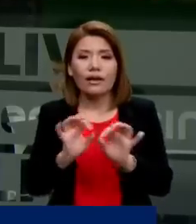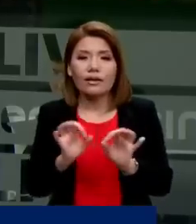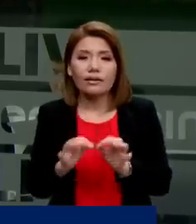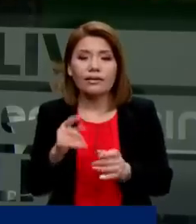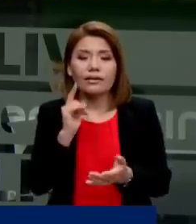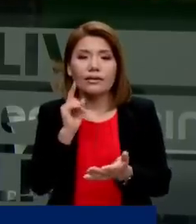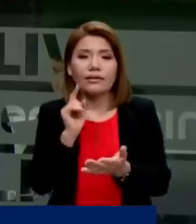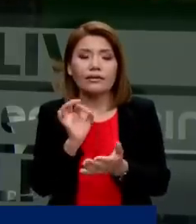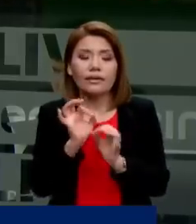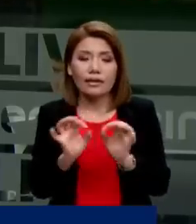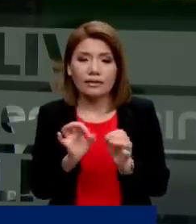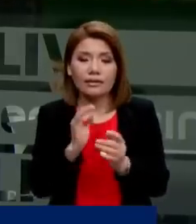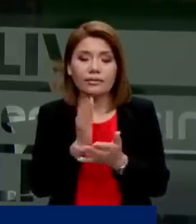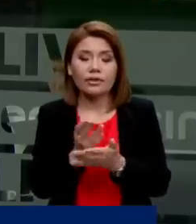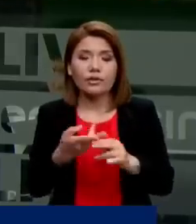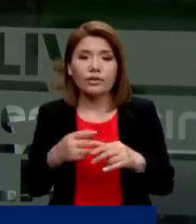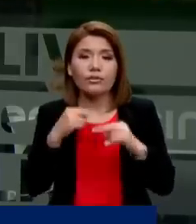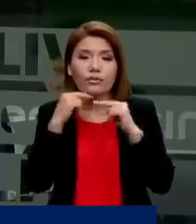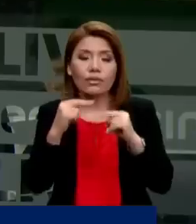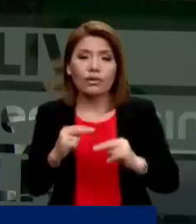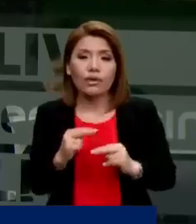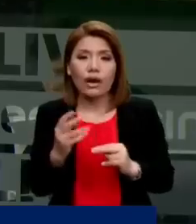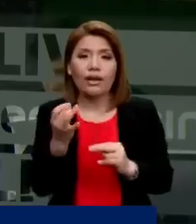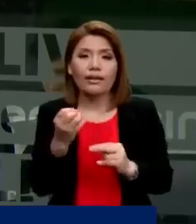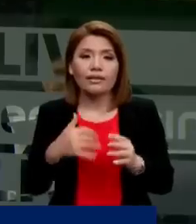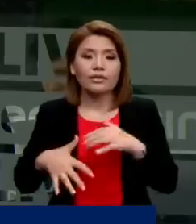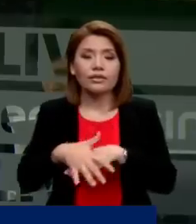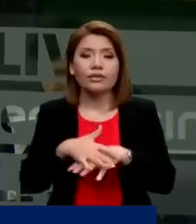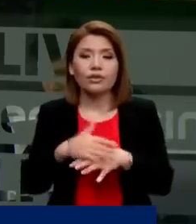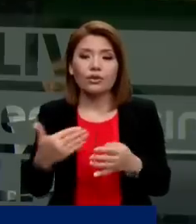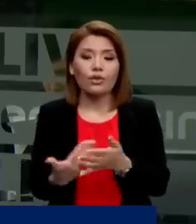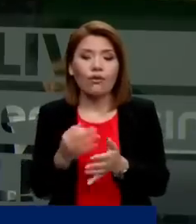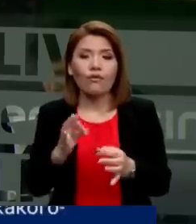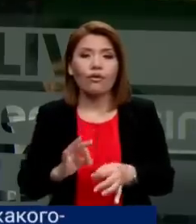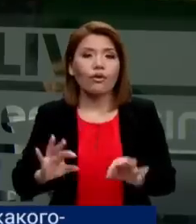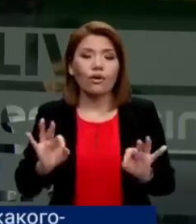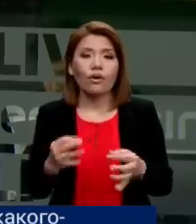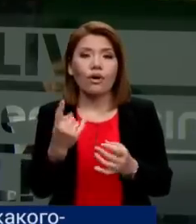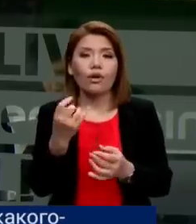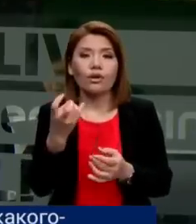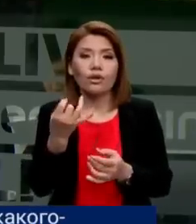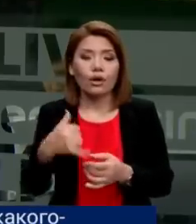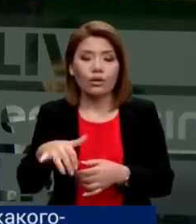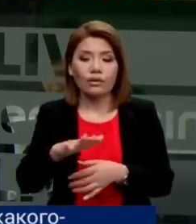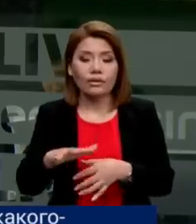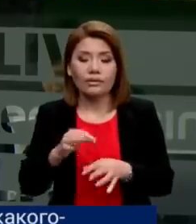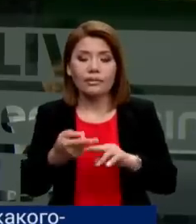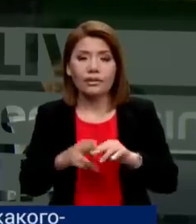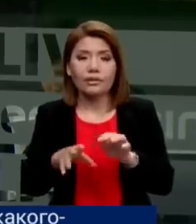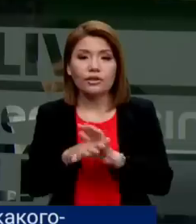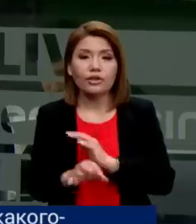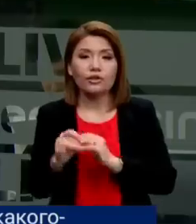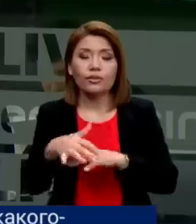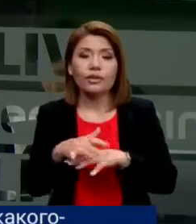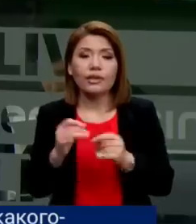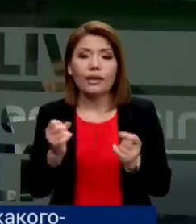мәселесіне жеке тоқталды. Мұқым елдің назарын өзіне аудартқан алқалы жиын Су жаңа облыс Ұлытауда өтті. Қазақтың саяси элитасы, зиялы